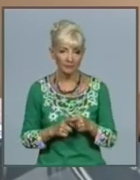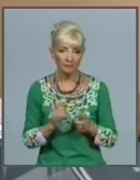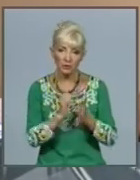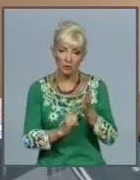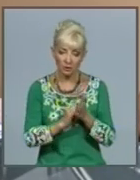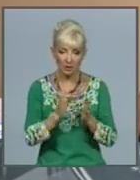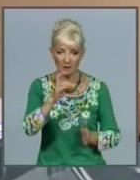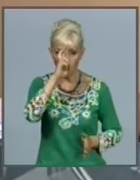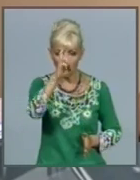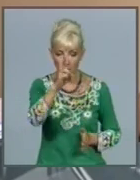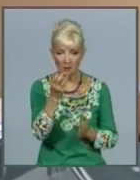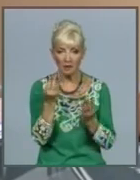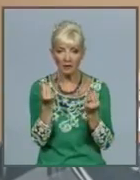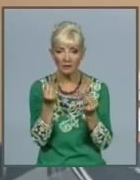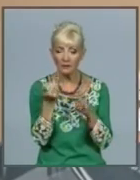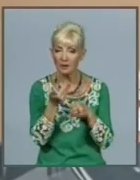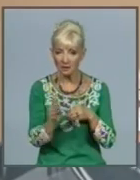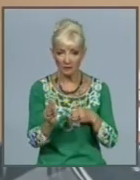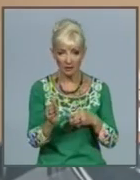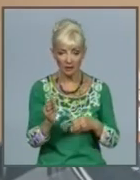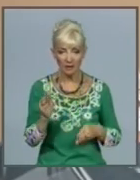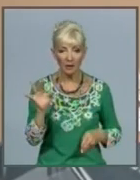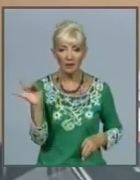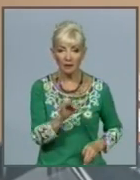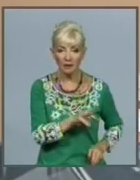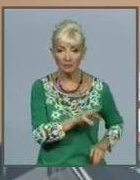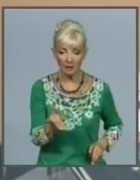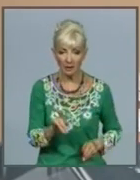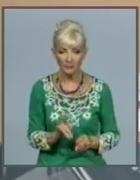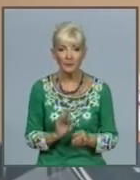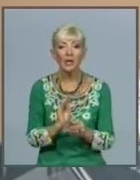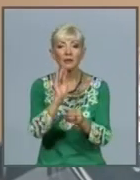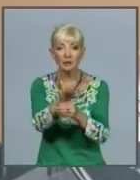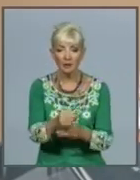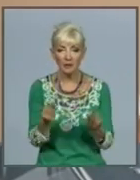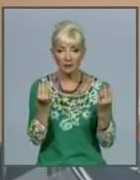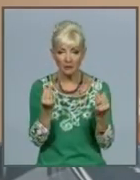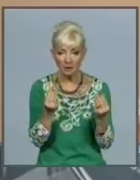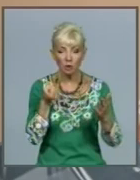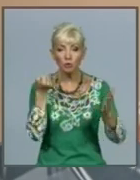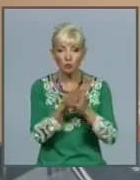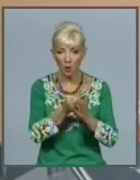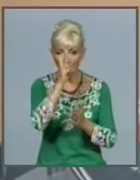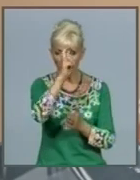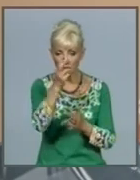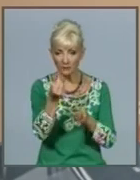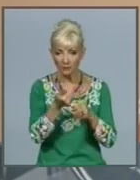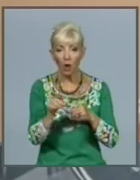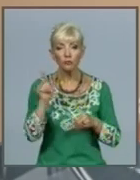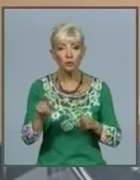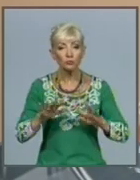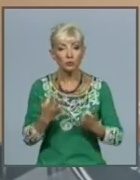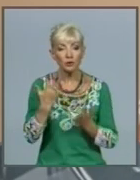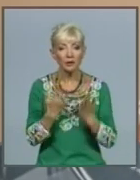І ми додаємо гроші до державного фінансування в тому випадку, якщо вони є в